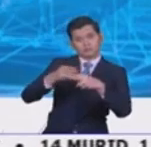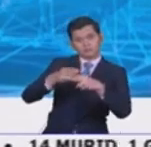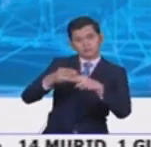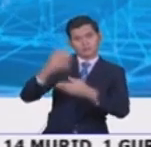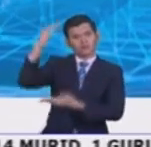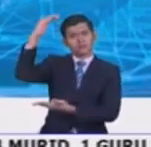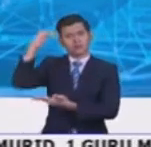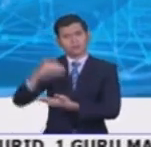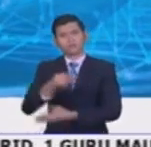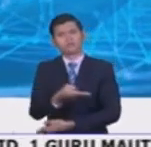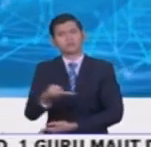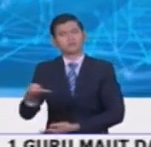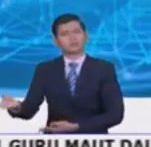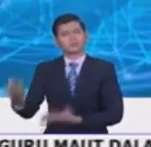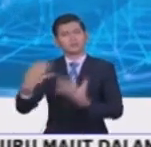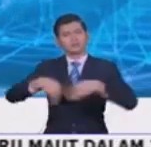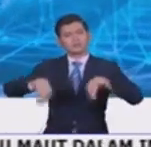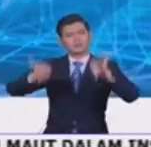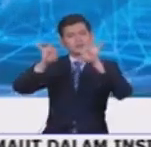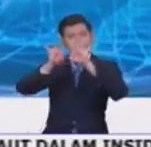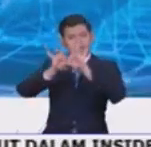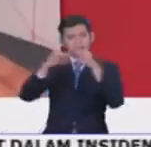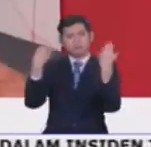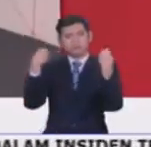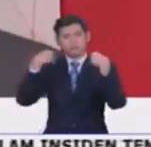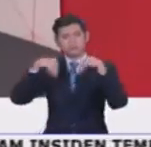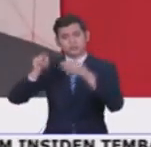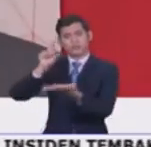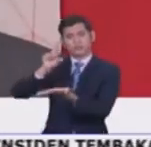bahan mentah berkenaan.